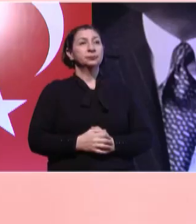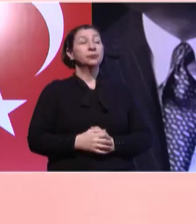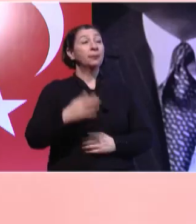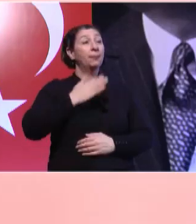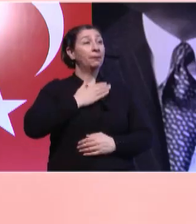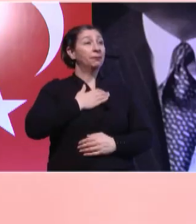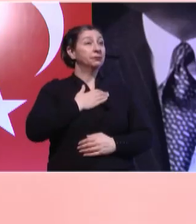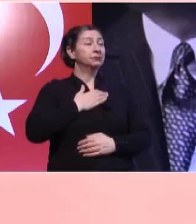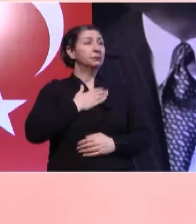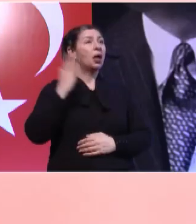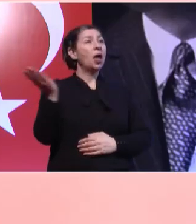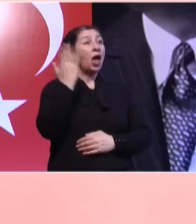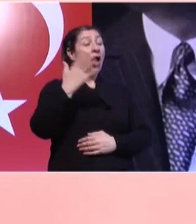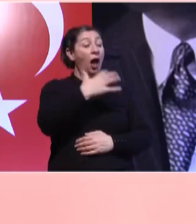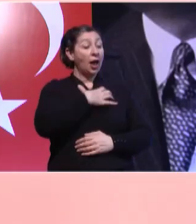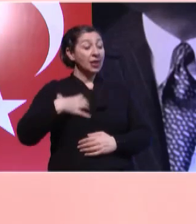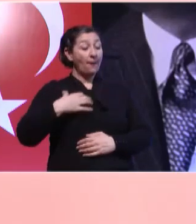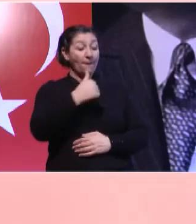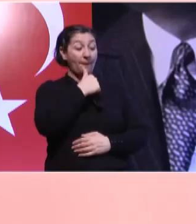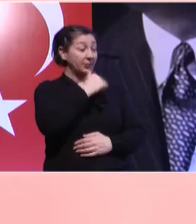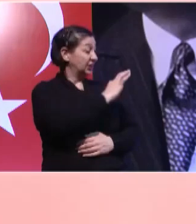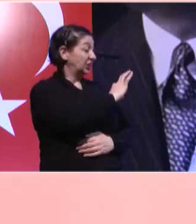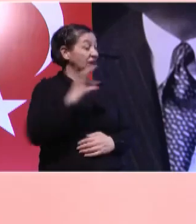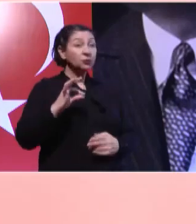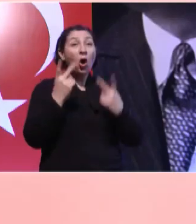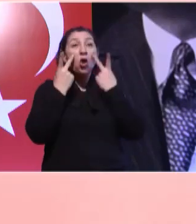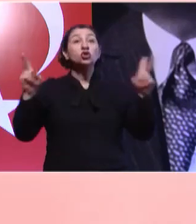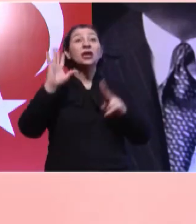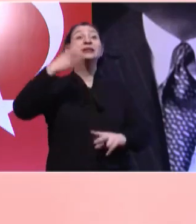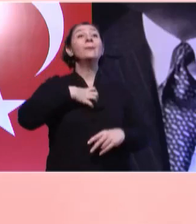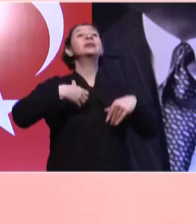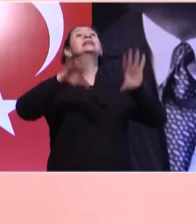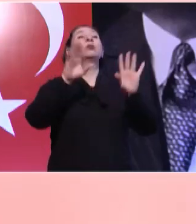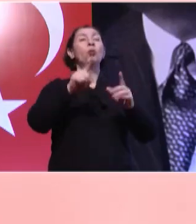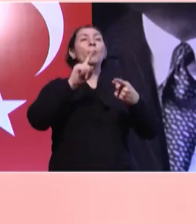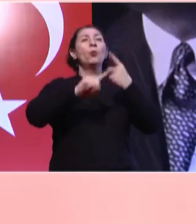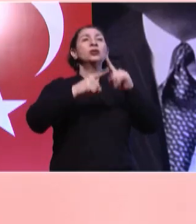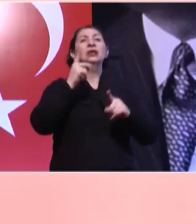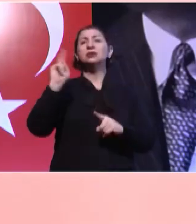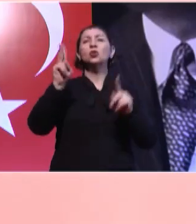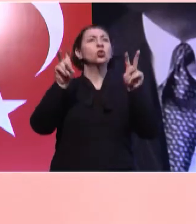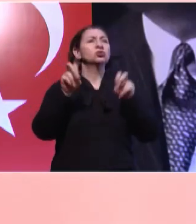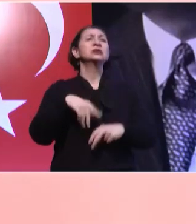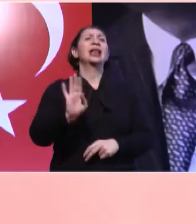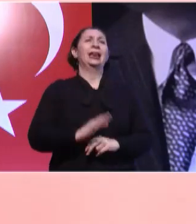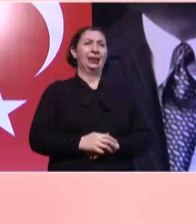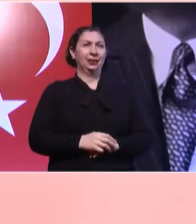Ben eğer anne ve babamı seçme özgürlüğüne sahip değilsem bu siyasetin konusu olamaz.